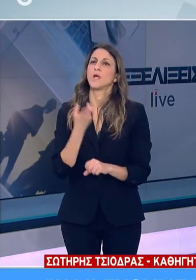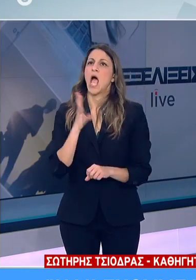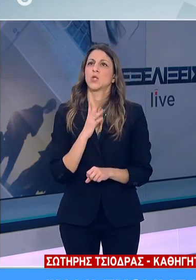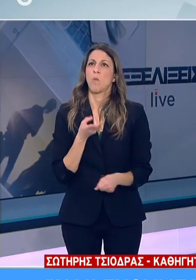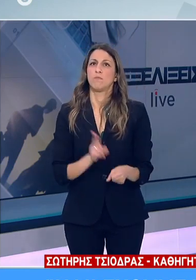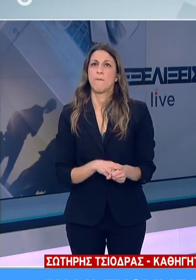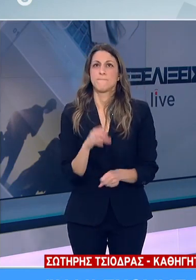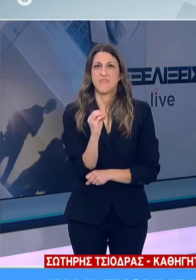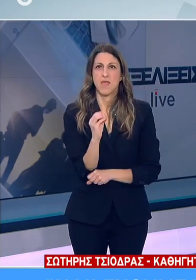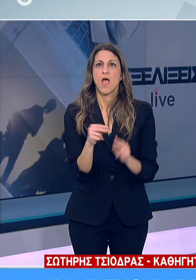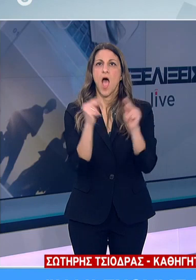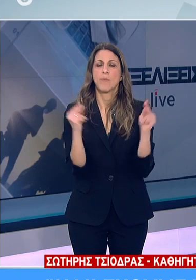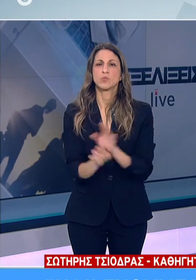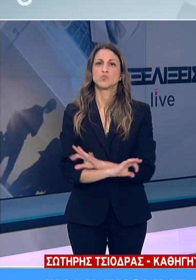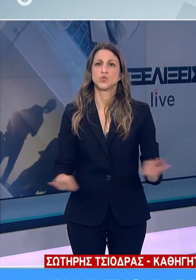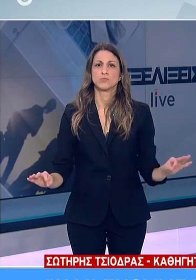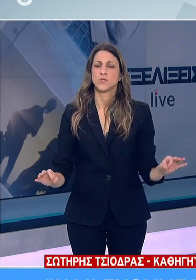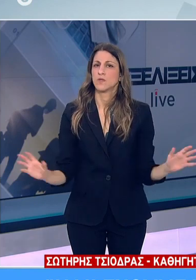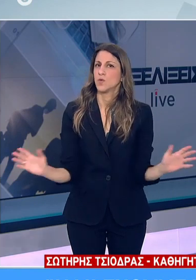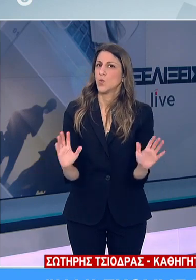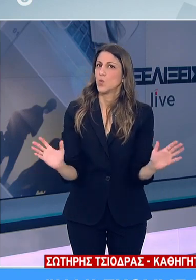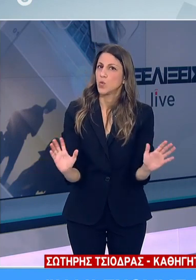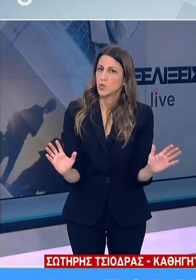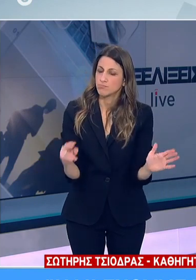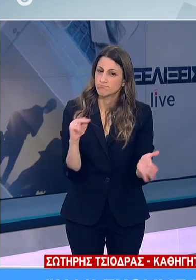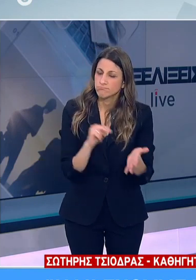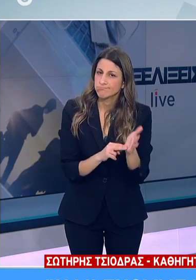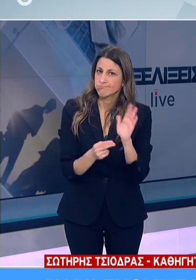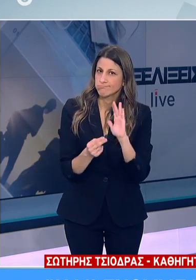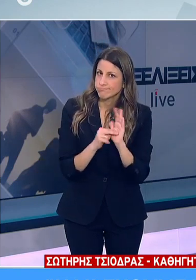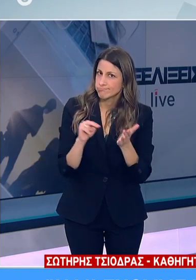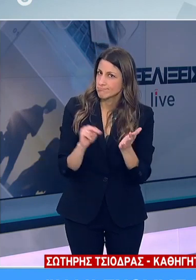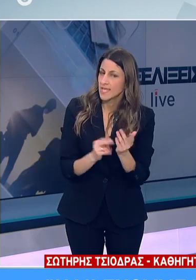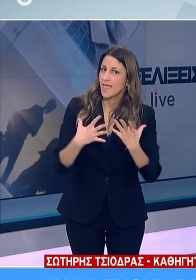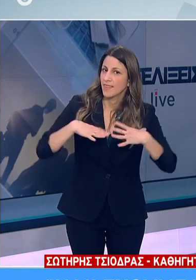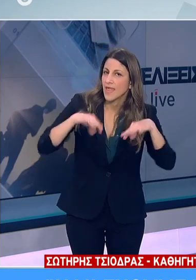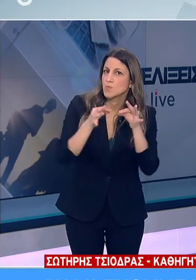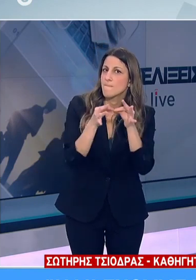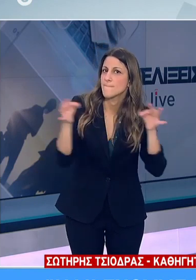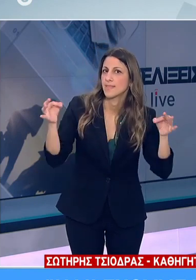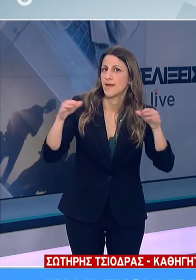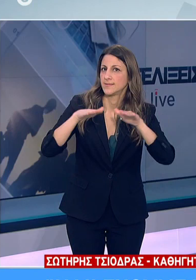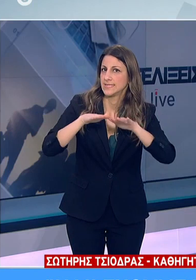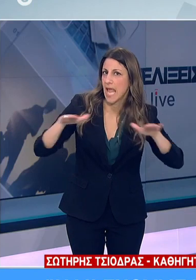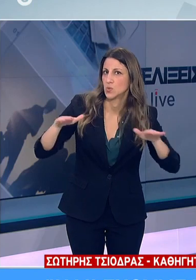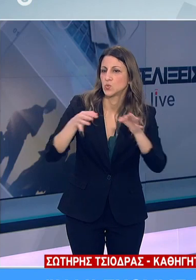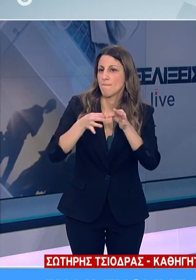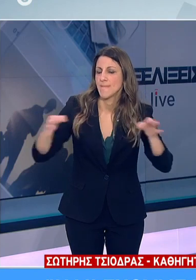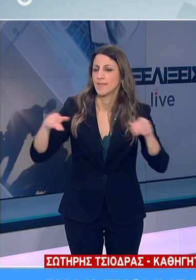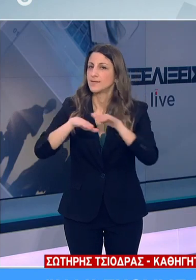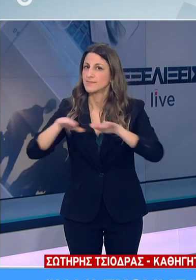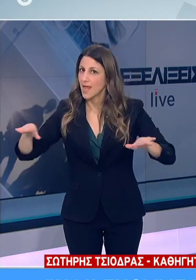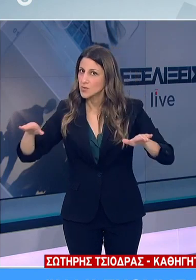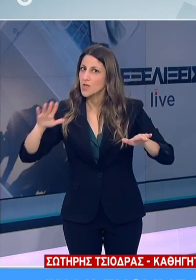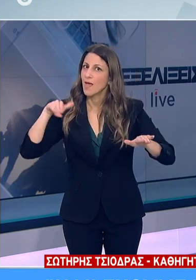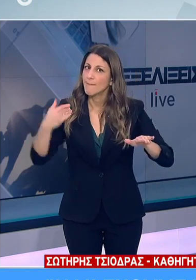επιδημία αυτή τη στιγμή. Και ιδιαίτερα όσο θα ανοίγει και η χώρα και τα μέτρα θα χαλαρώνουν, θα υπάρχουν και περισσότερες